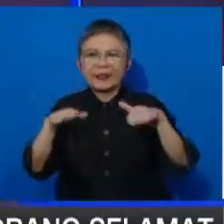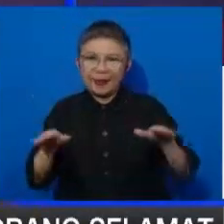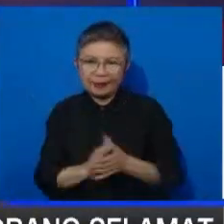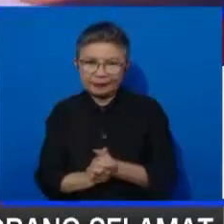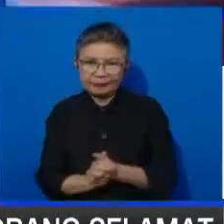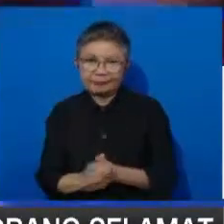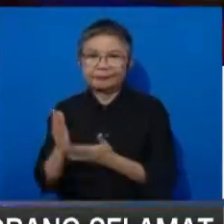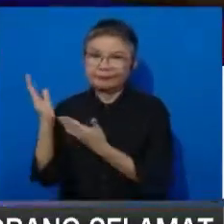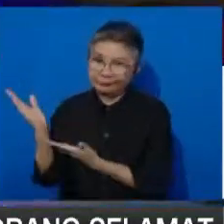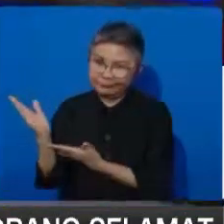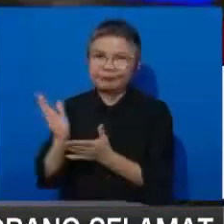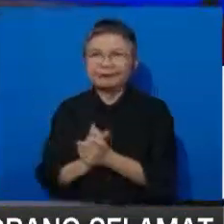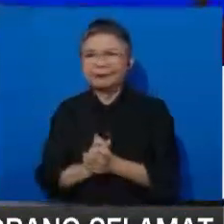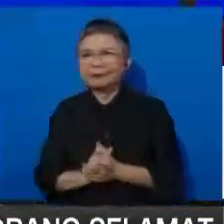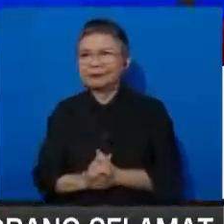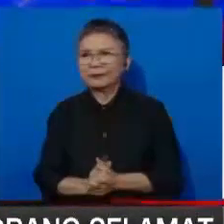lihat informasinya.